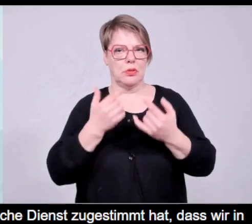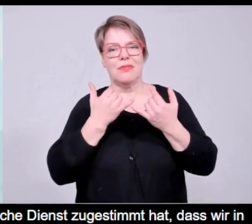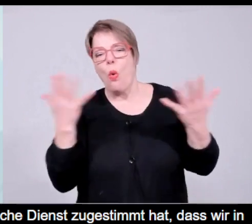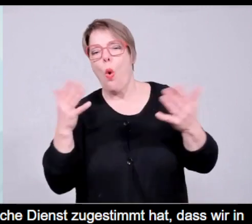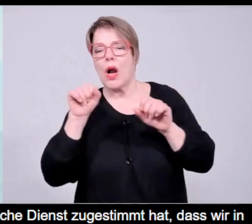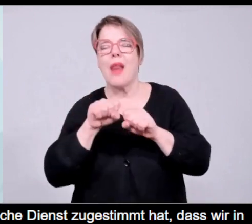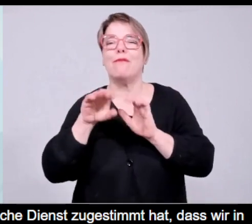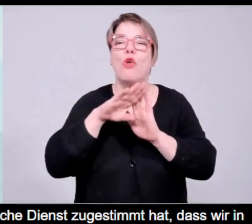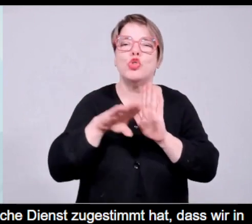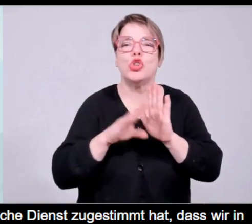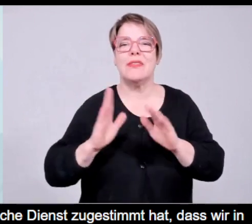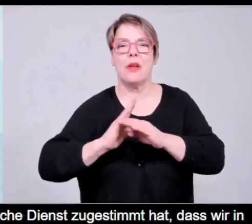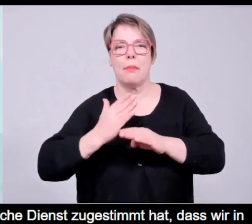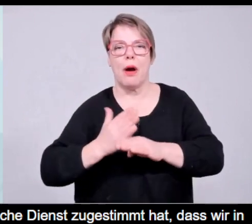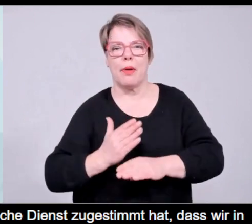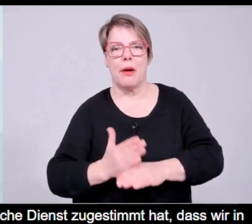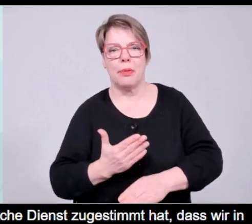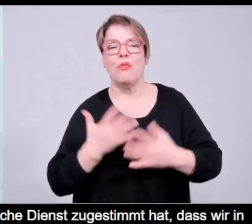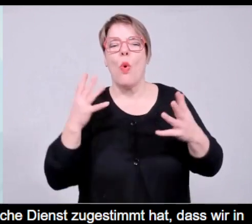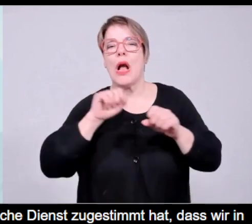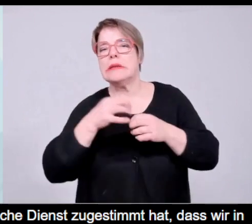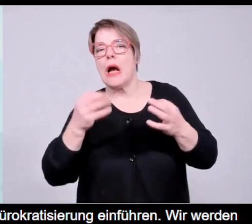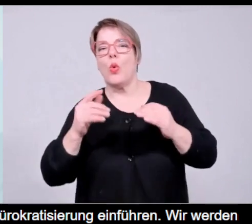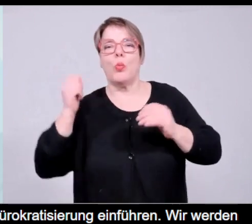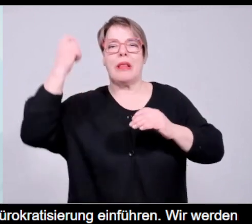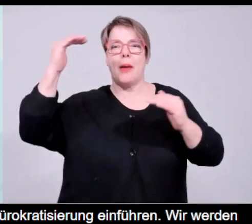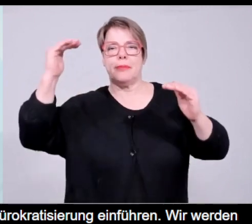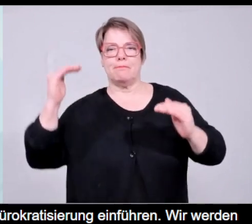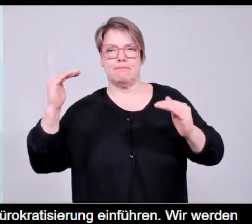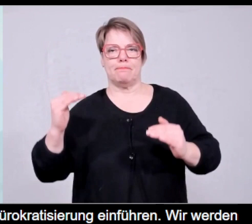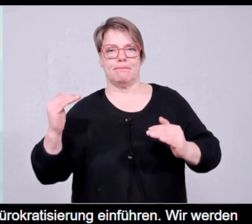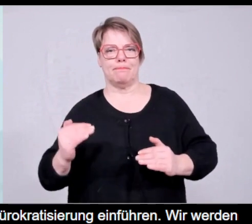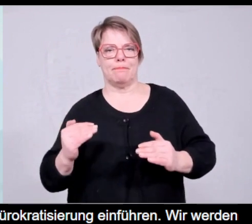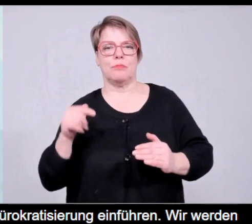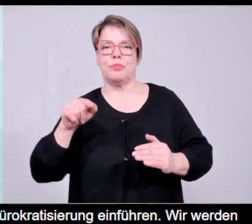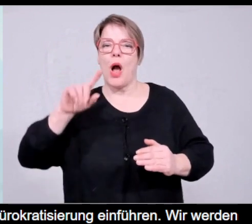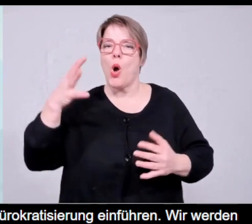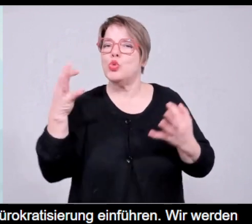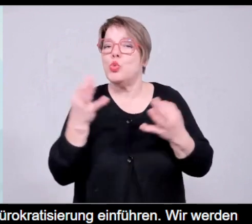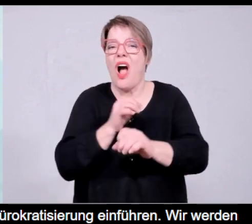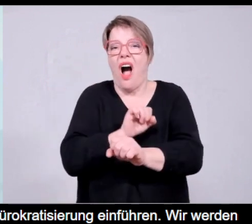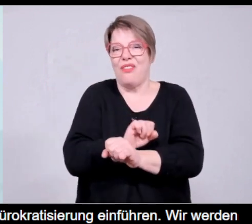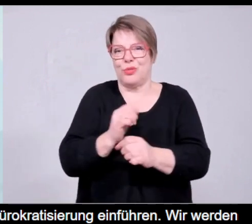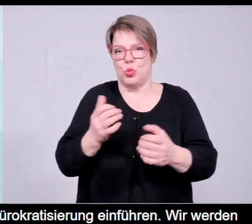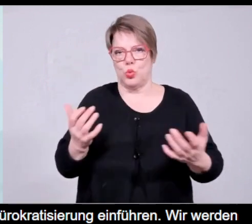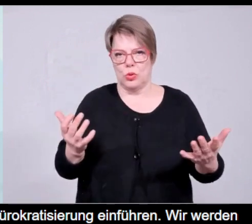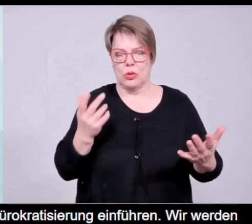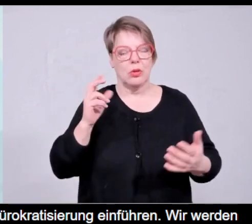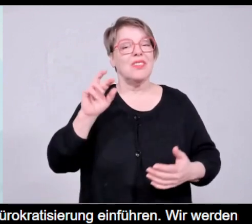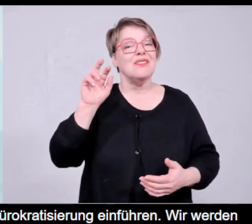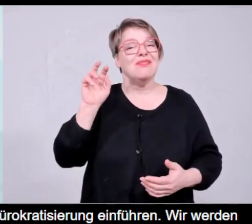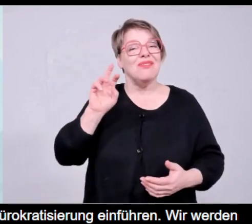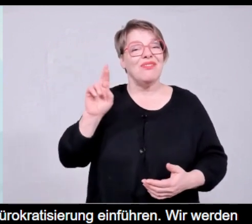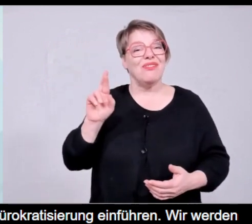Pflegeplatz? Wo ist jemand, wenn ich Pflege brauche? Pflegende Angehörige sind oft in einer hochemotionalen Situation. Und das wird sicherlich